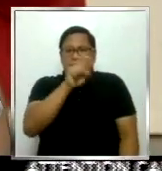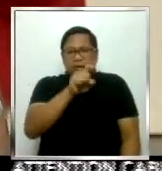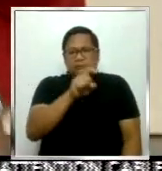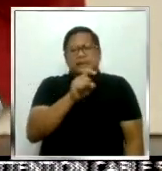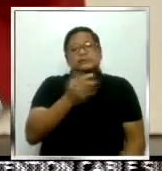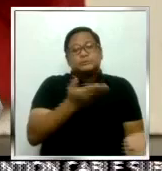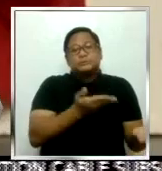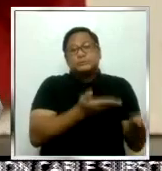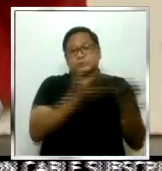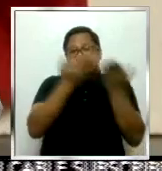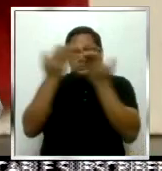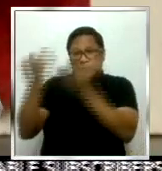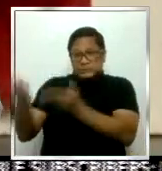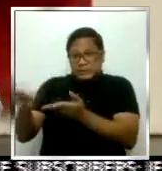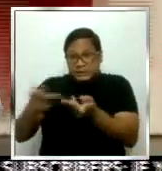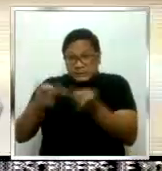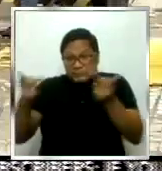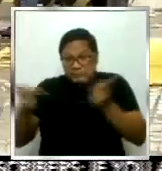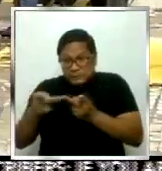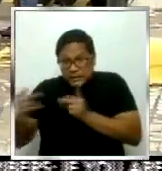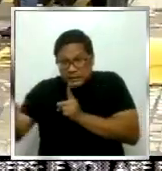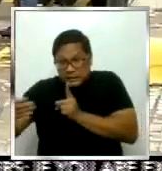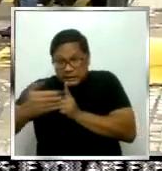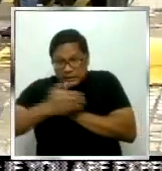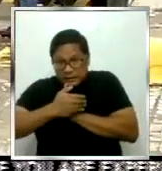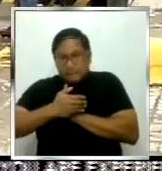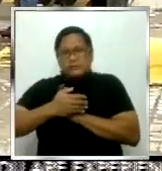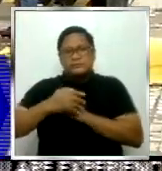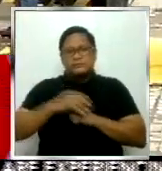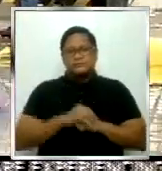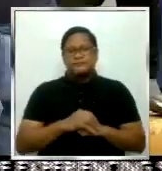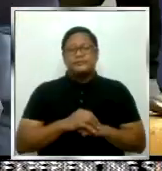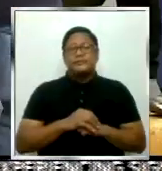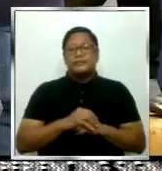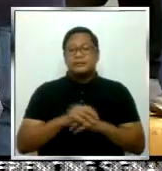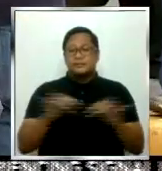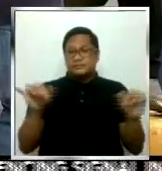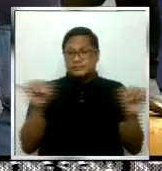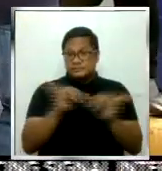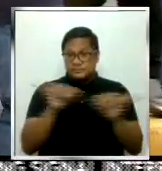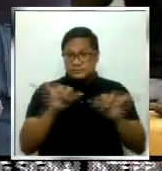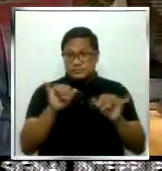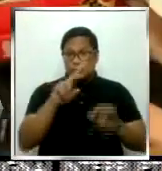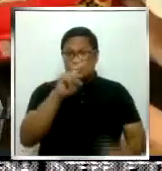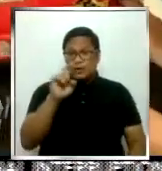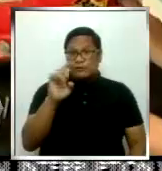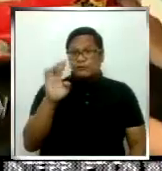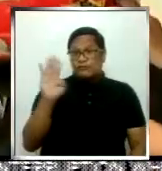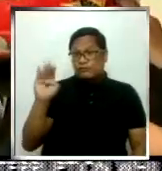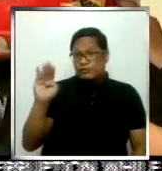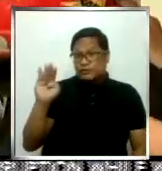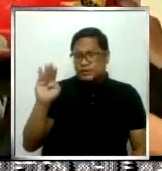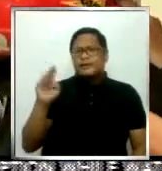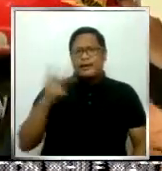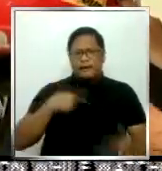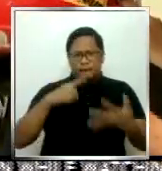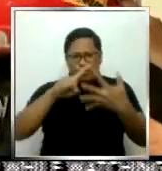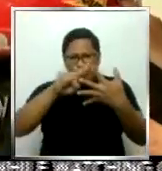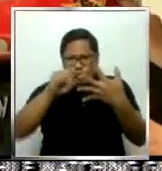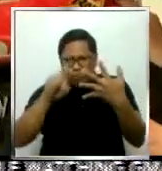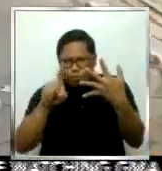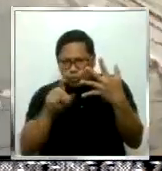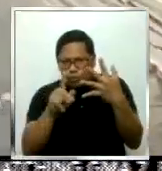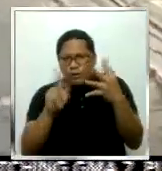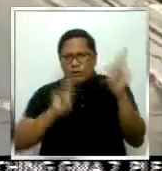ating mga isolation quarantine areas. Nakadeploy na rin ang nasa 114 na contact tracing team para hanapin ang